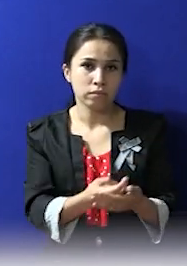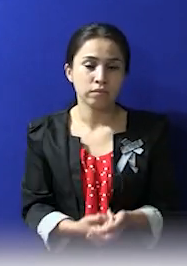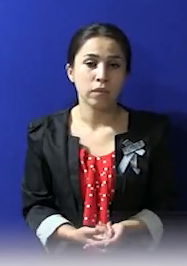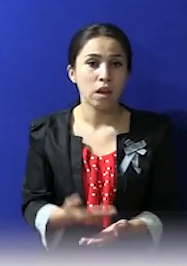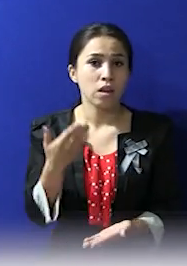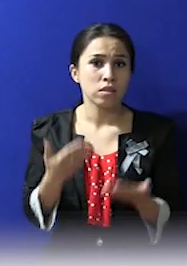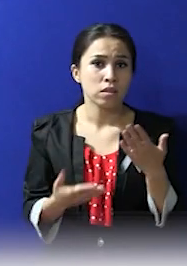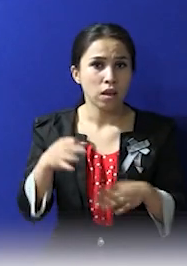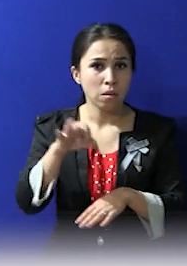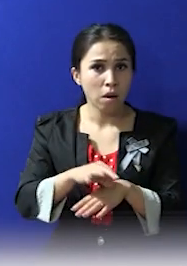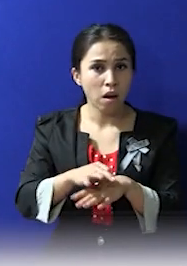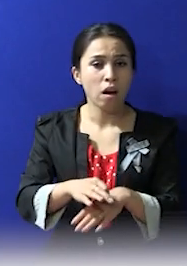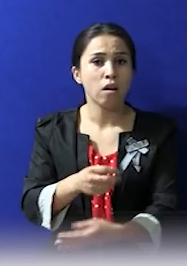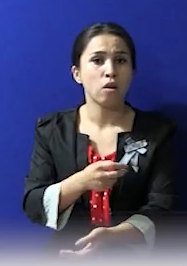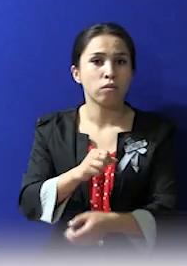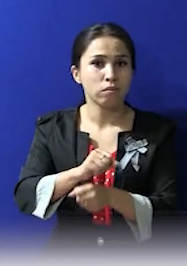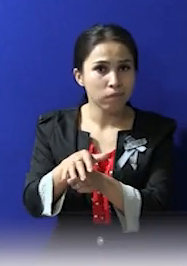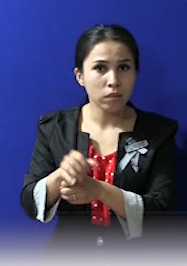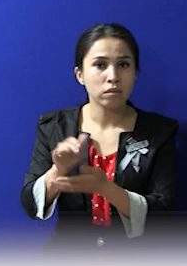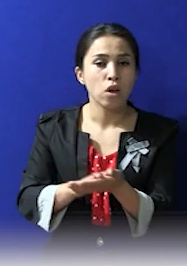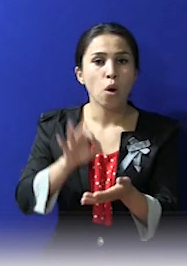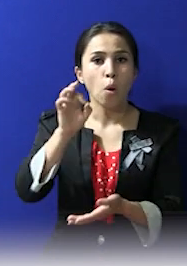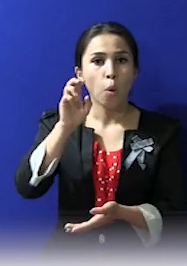по 42 тысячи 500 тенге. Более